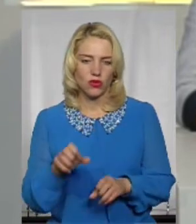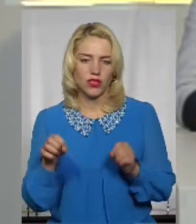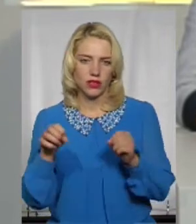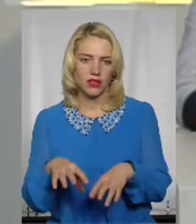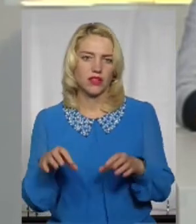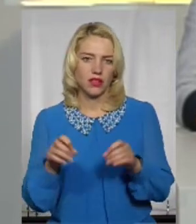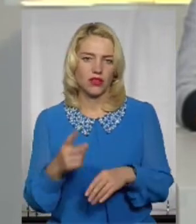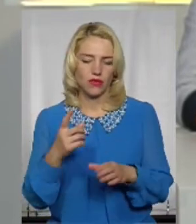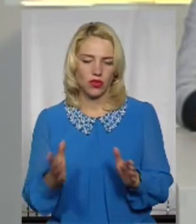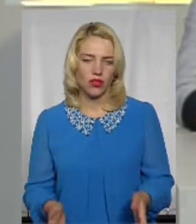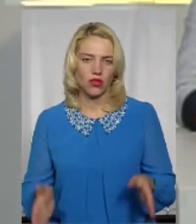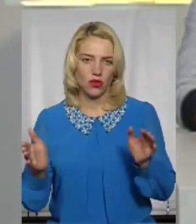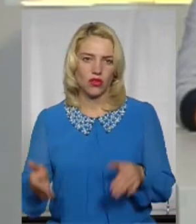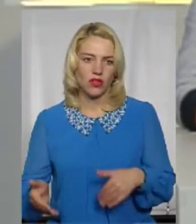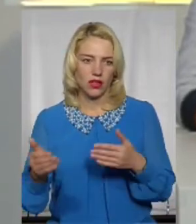один контейнер,